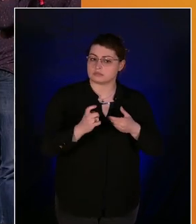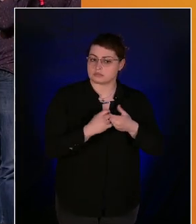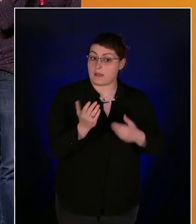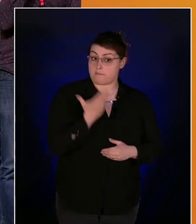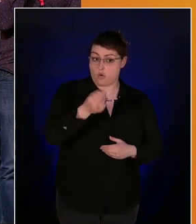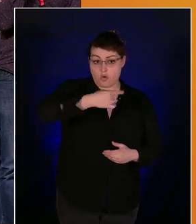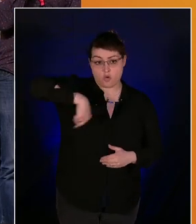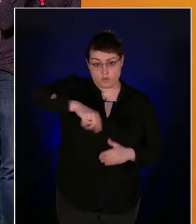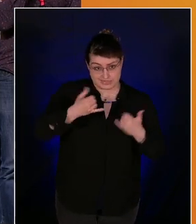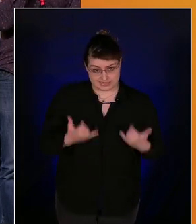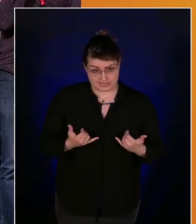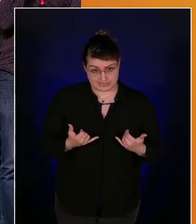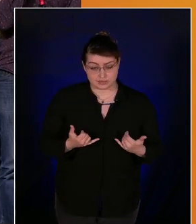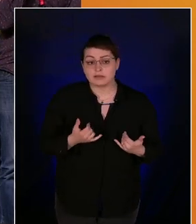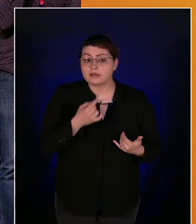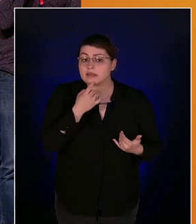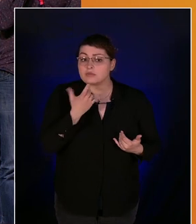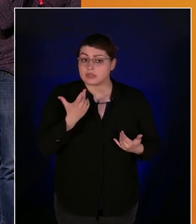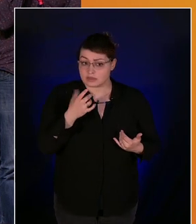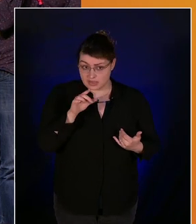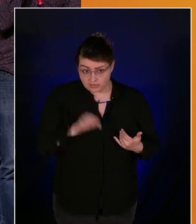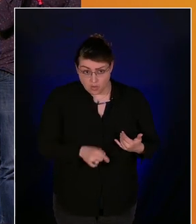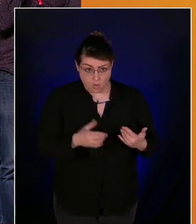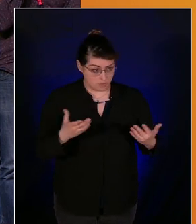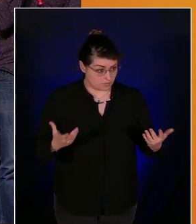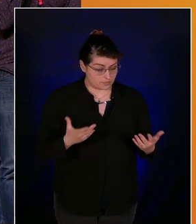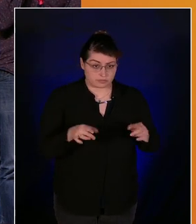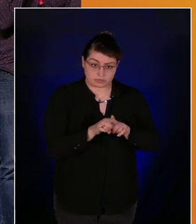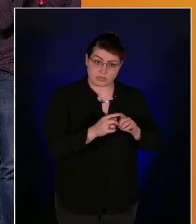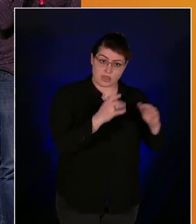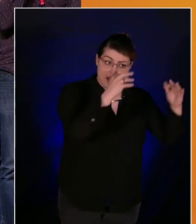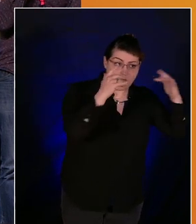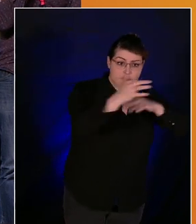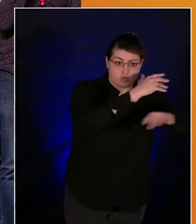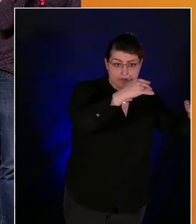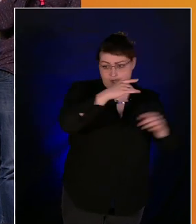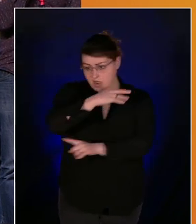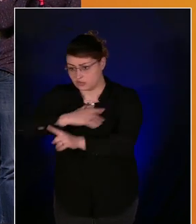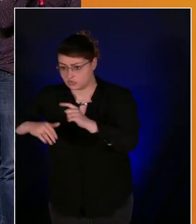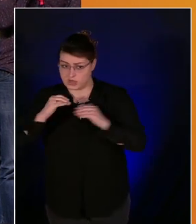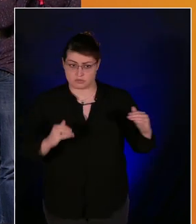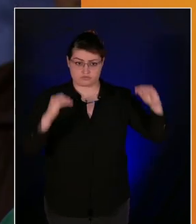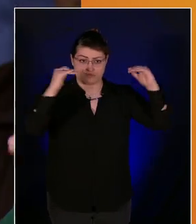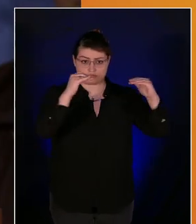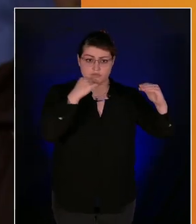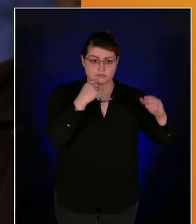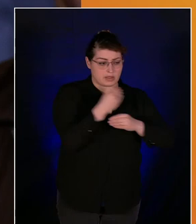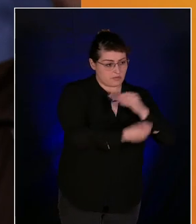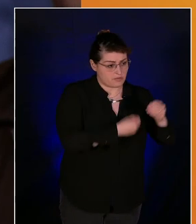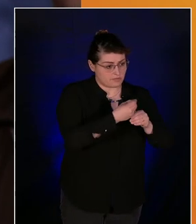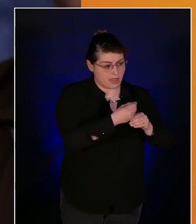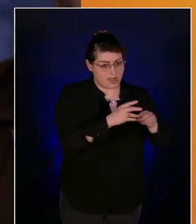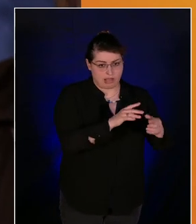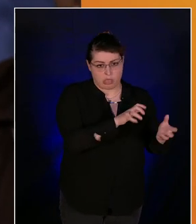de fabrique de la CGT, c'est d'être capable de porter au même niveau l'environnement et le social, fin du monde et fin du mois, et